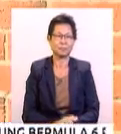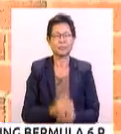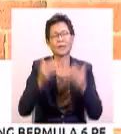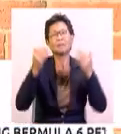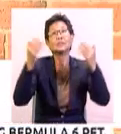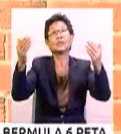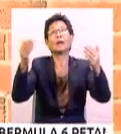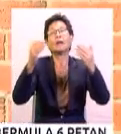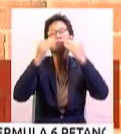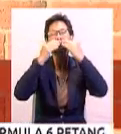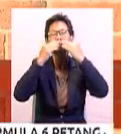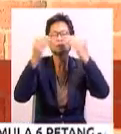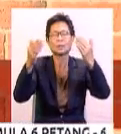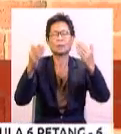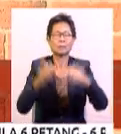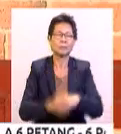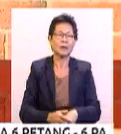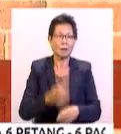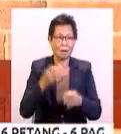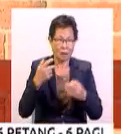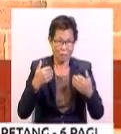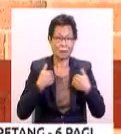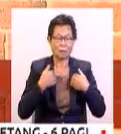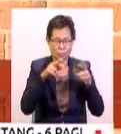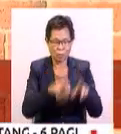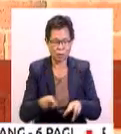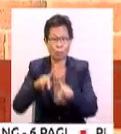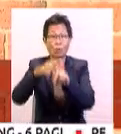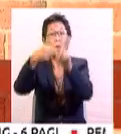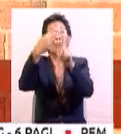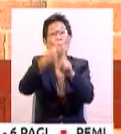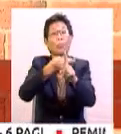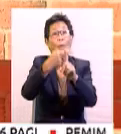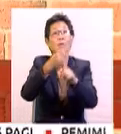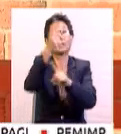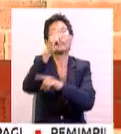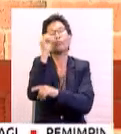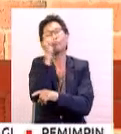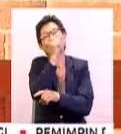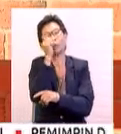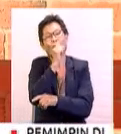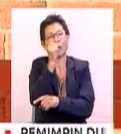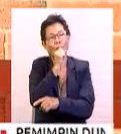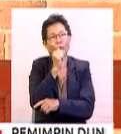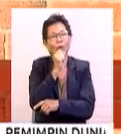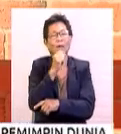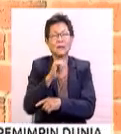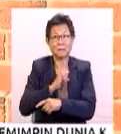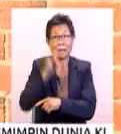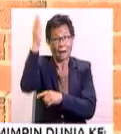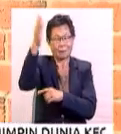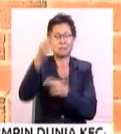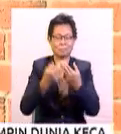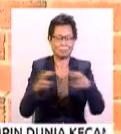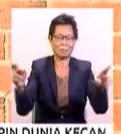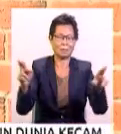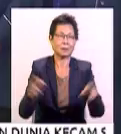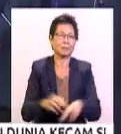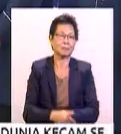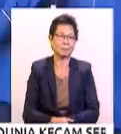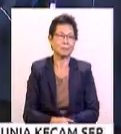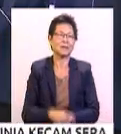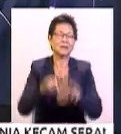InsyaAllah sebenarnya saya ada perancangan dalam bulan Ramadan ini ada nanti sebuah lagu kerohanian yang akan saya lancarkan.